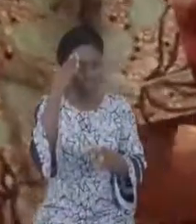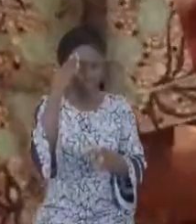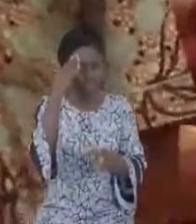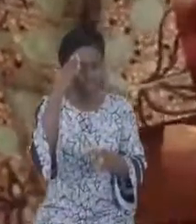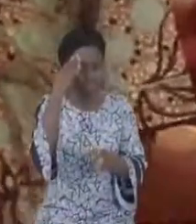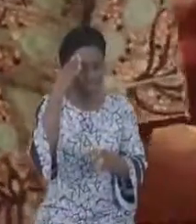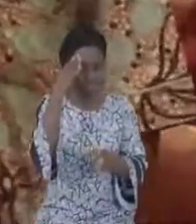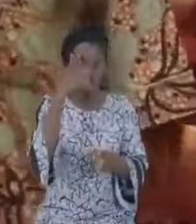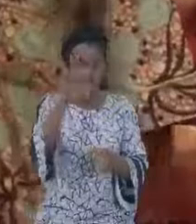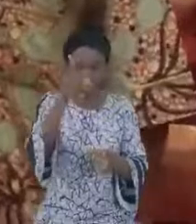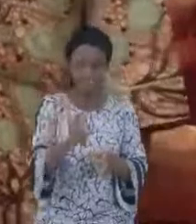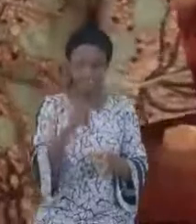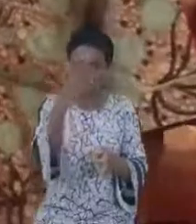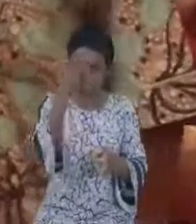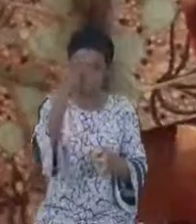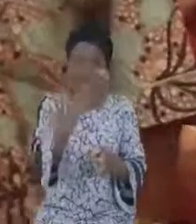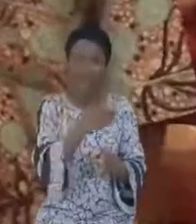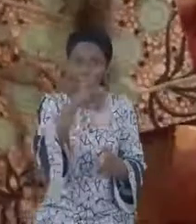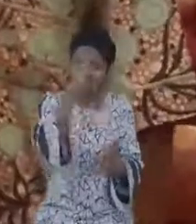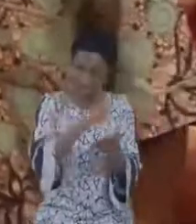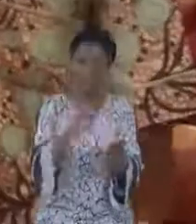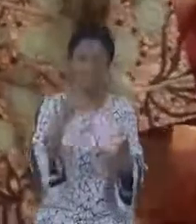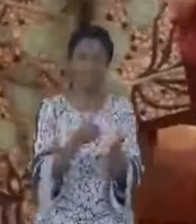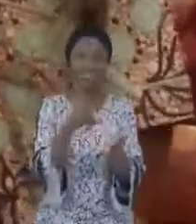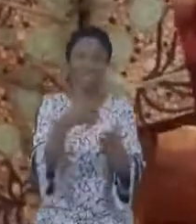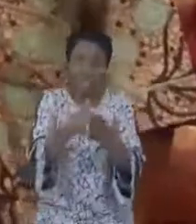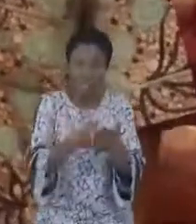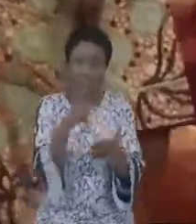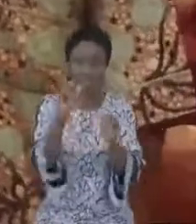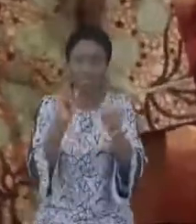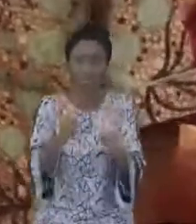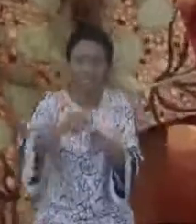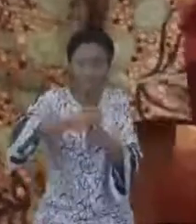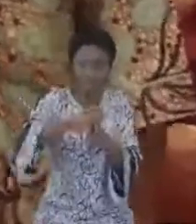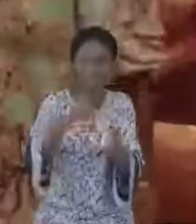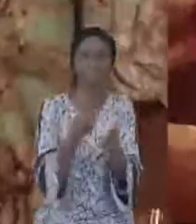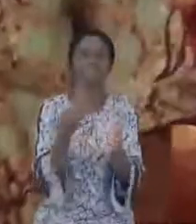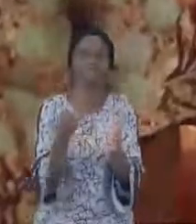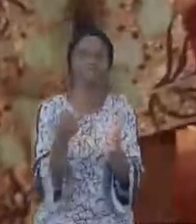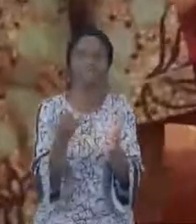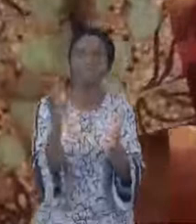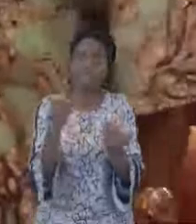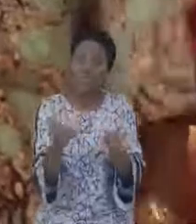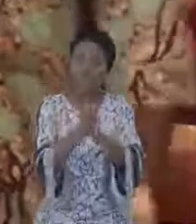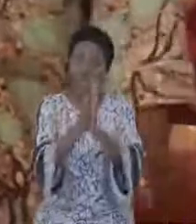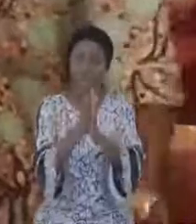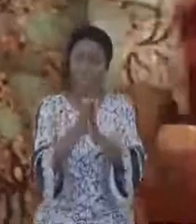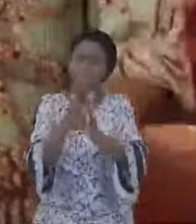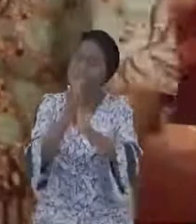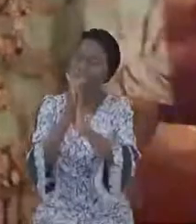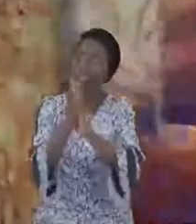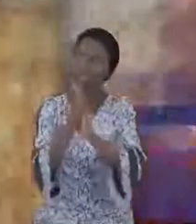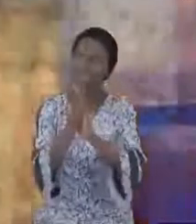avant de l'activer. Demande. et il te sera donné.